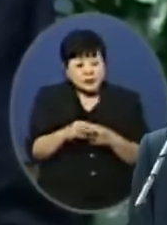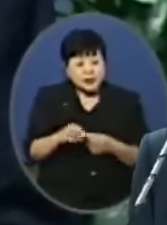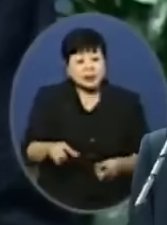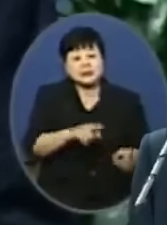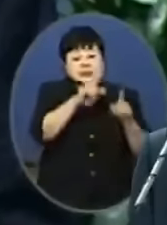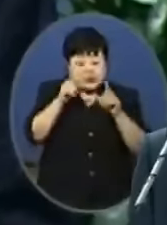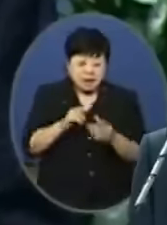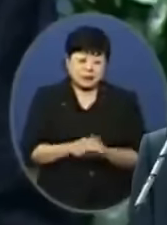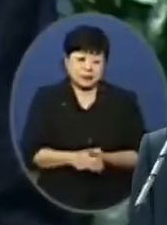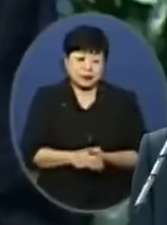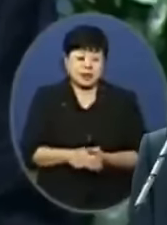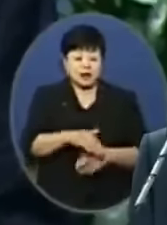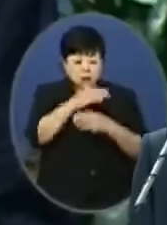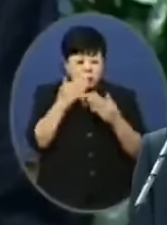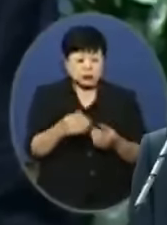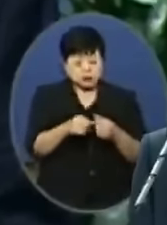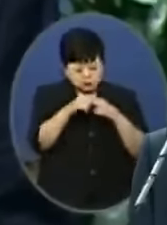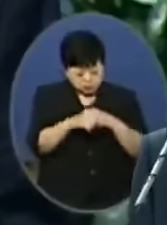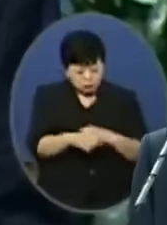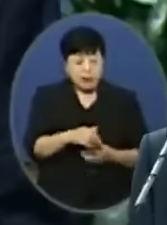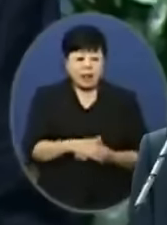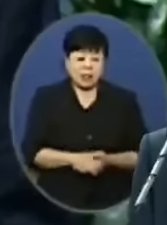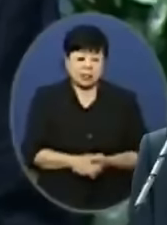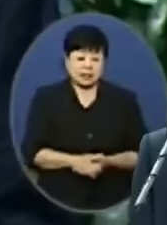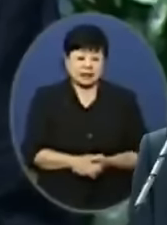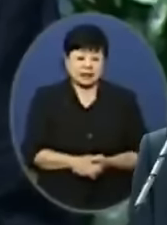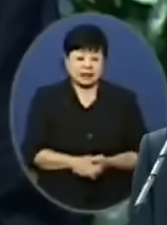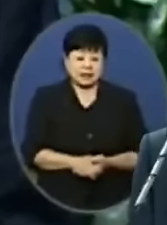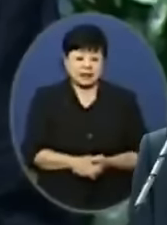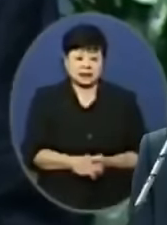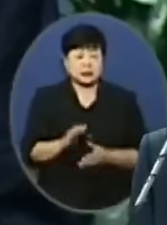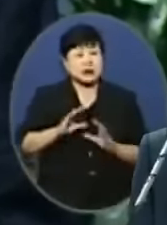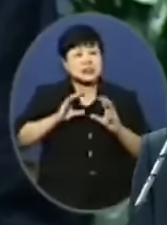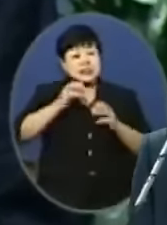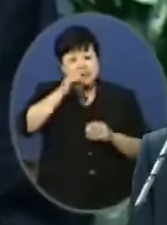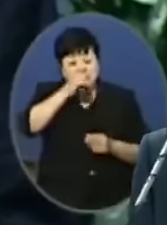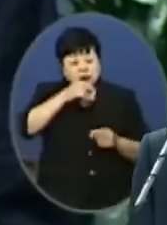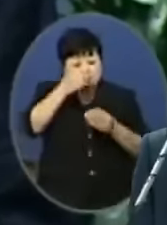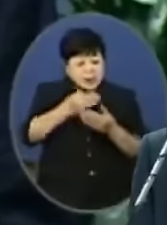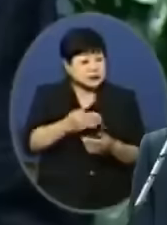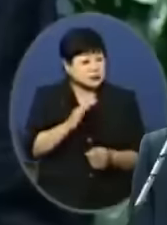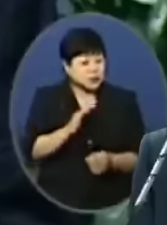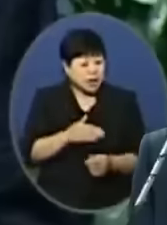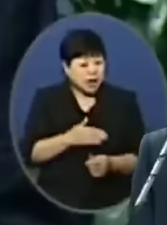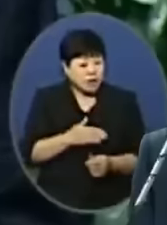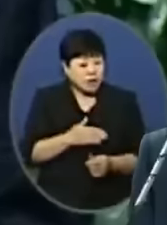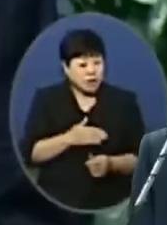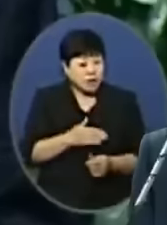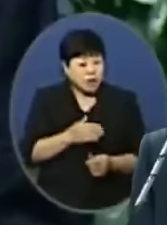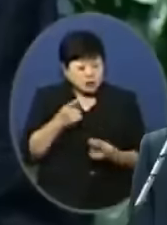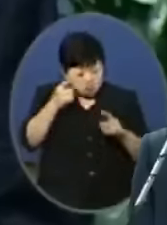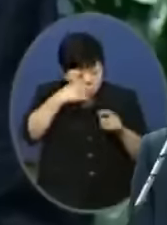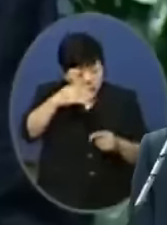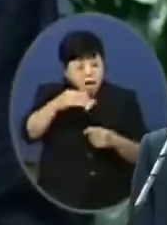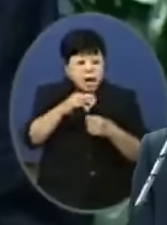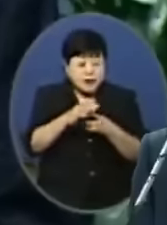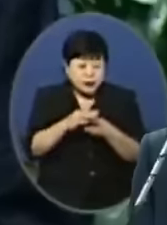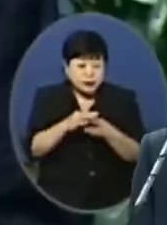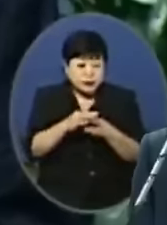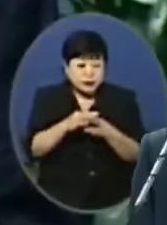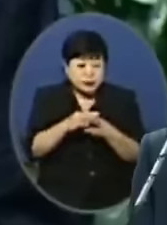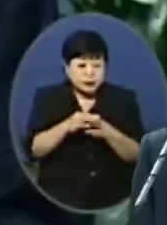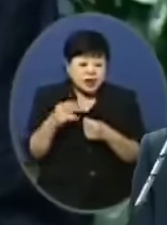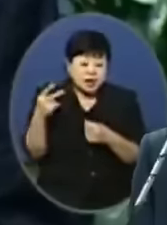삶의 모든 것이 절망 아닌 것입니까? 또 저 세상에 있는데 구원받지 못하고 지옥으로 떨어진다면은